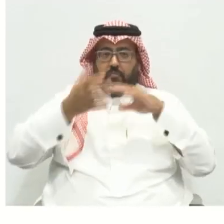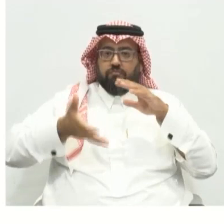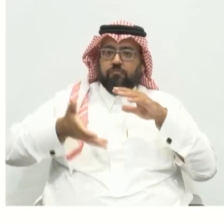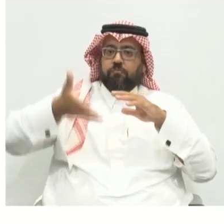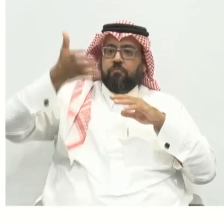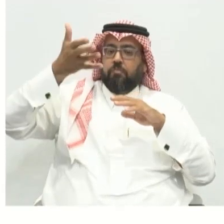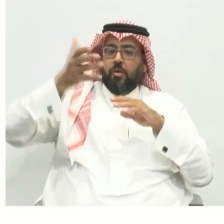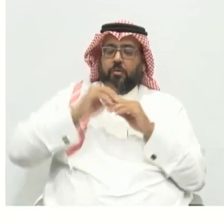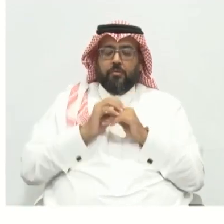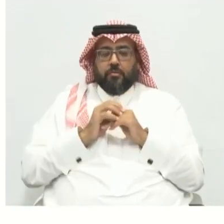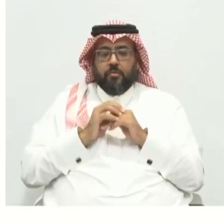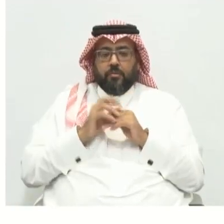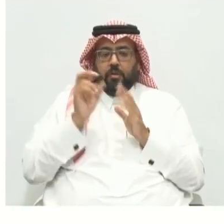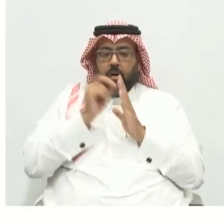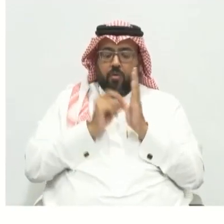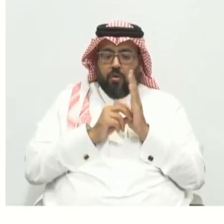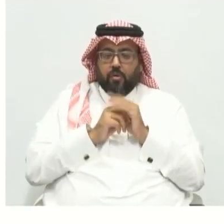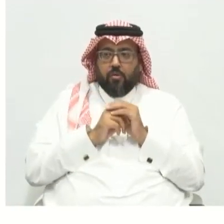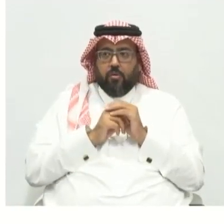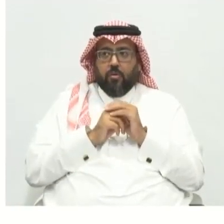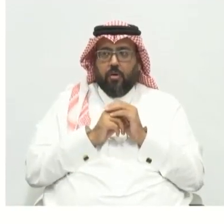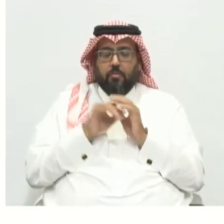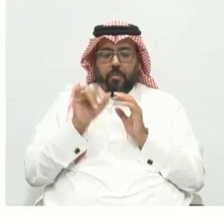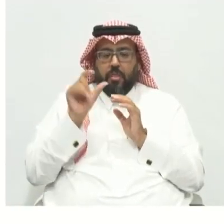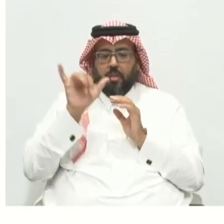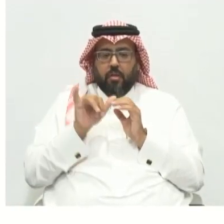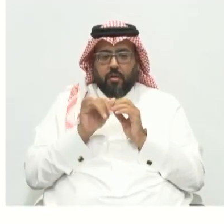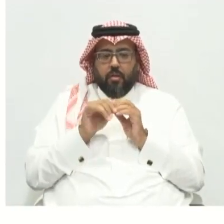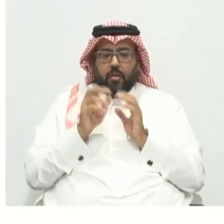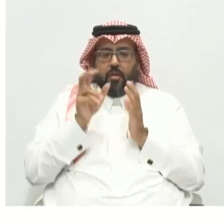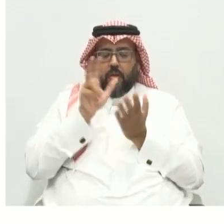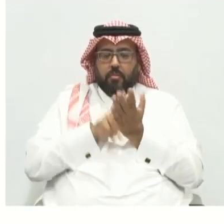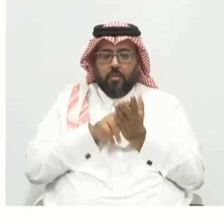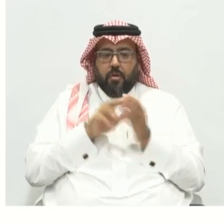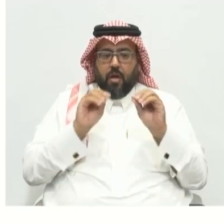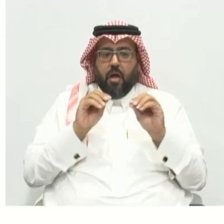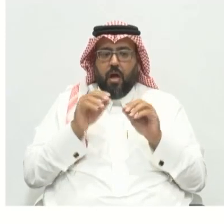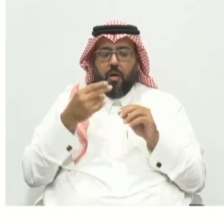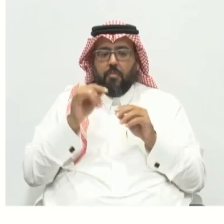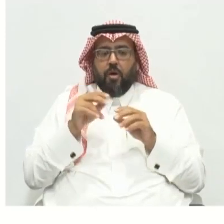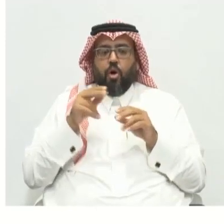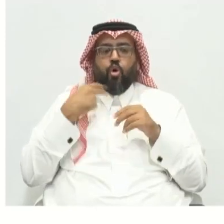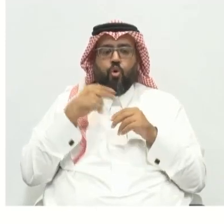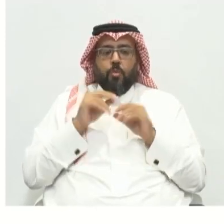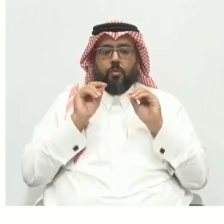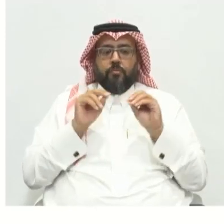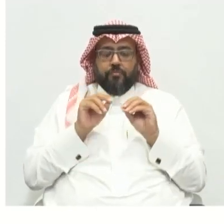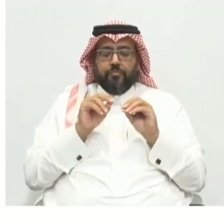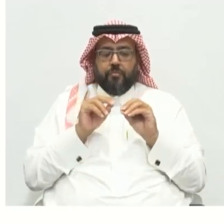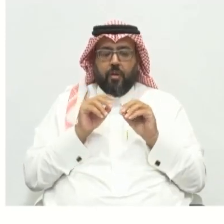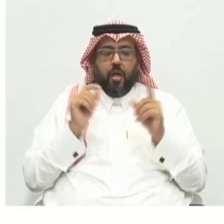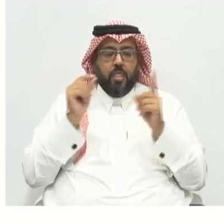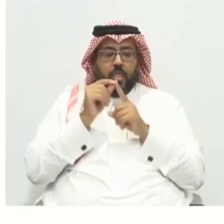المثاليه القواعد القانونيه جزاء مخالفتها ايضا مادي ويقوم بتطبيقها السلطه العامه في الدوله والهدف من ذلك